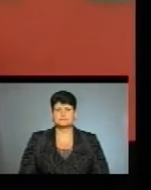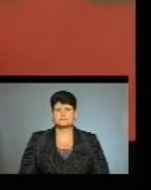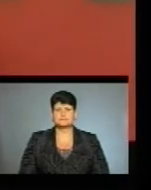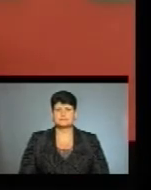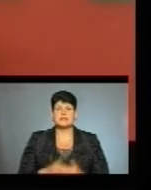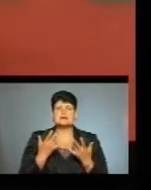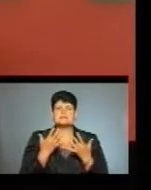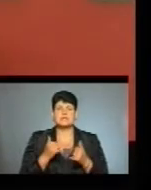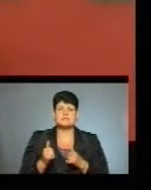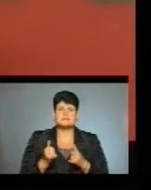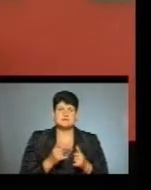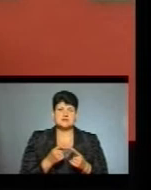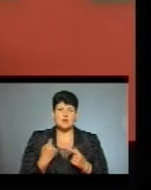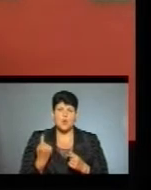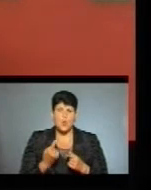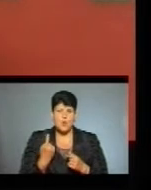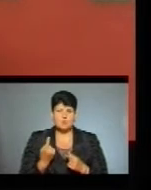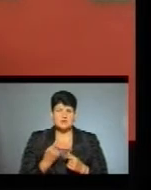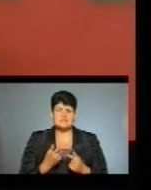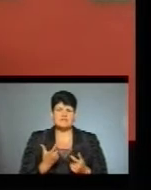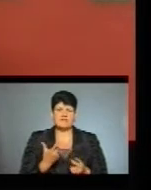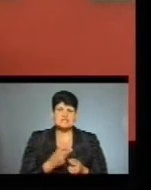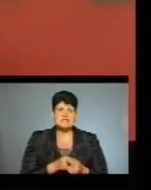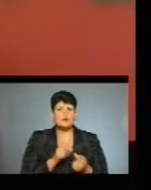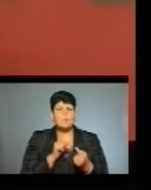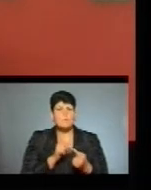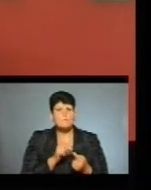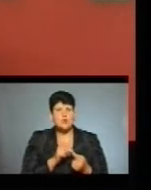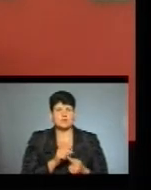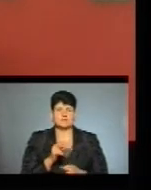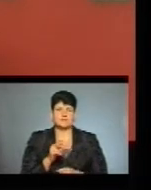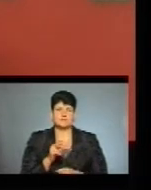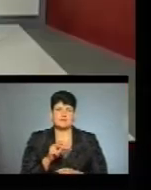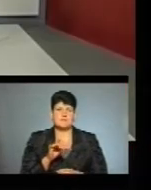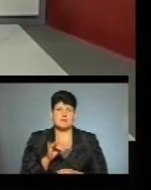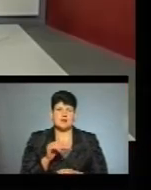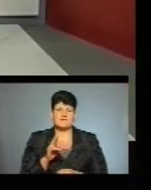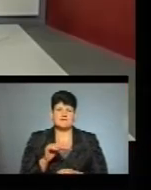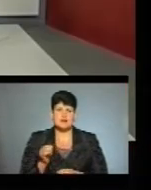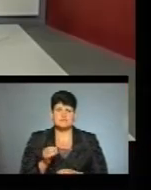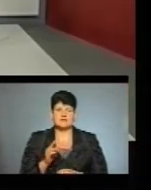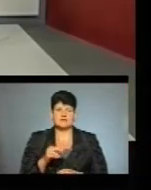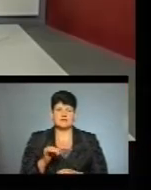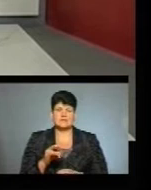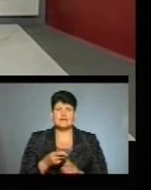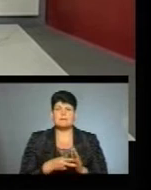Наскільки забезпечена область вакцинами проти правця і дифтерії? Для планової профілактики цих захворювань у нас вакцини